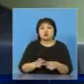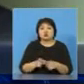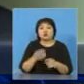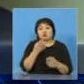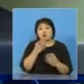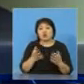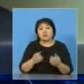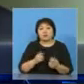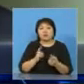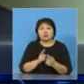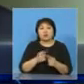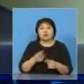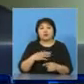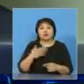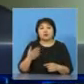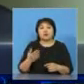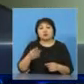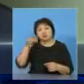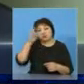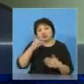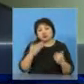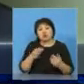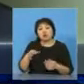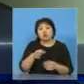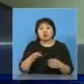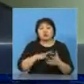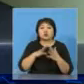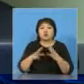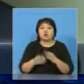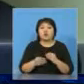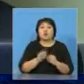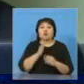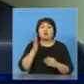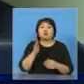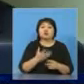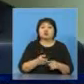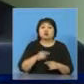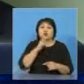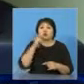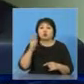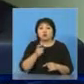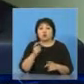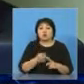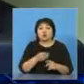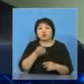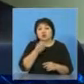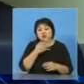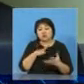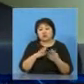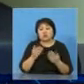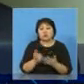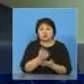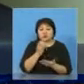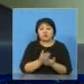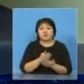жылы қабылдаған. Оның үстіне елдің қазіргі облыс көлеміндегі болып жатқан үлкен экономикалық жақсы